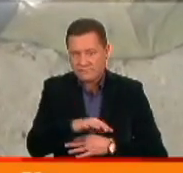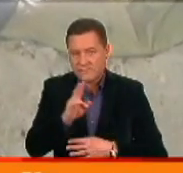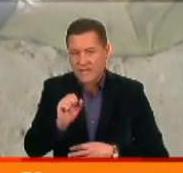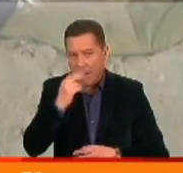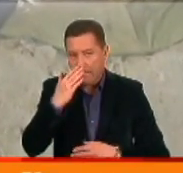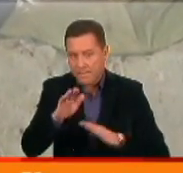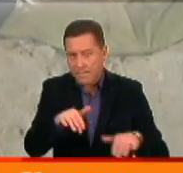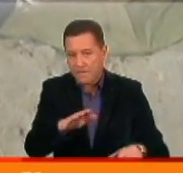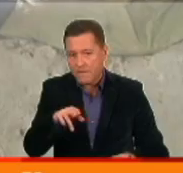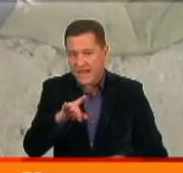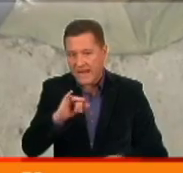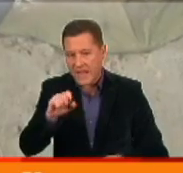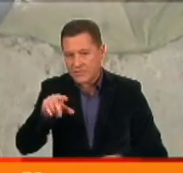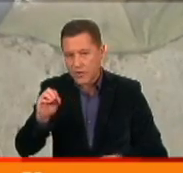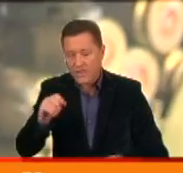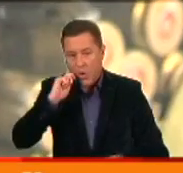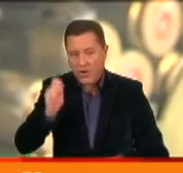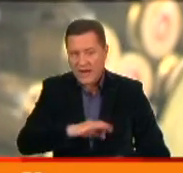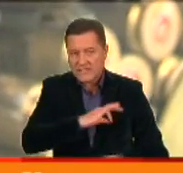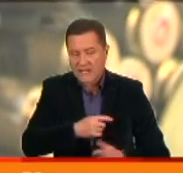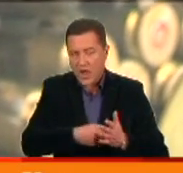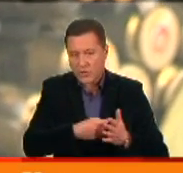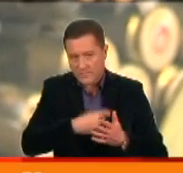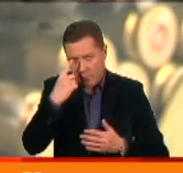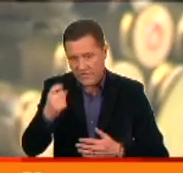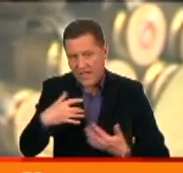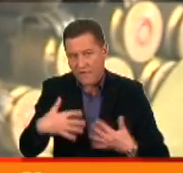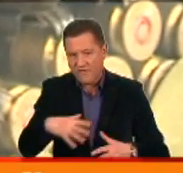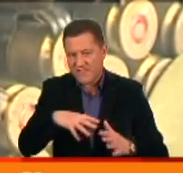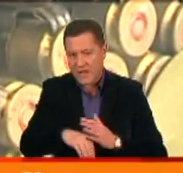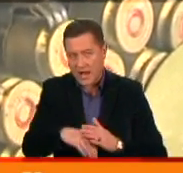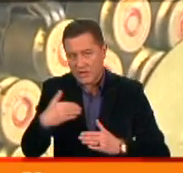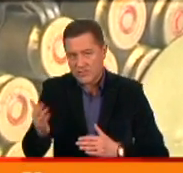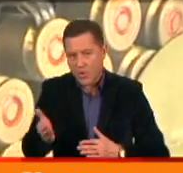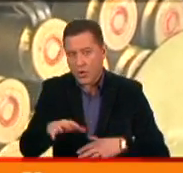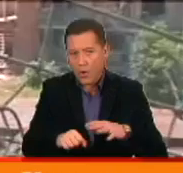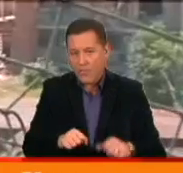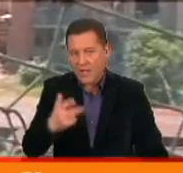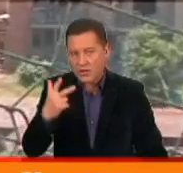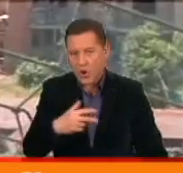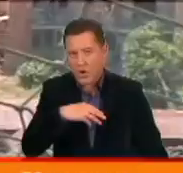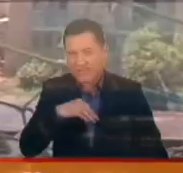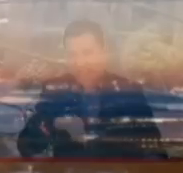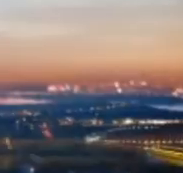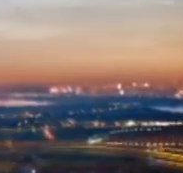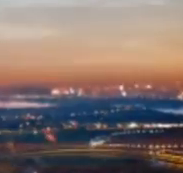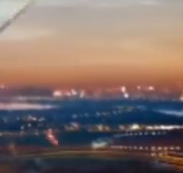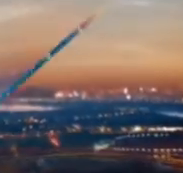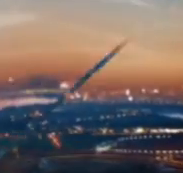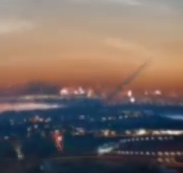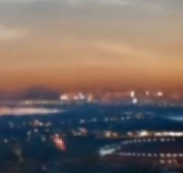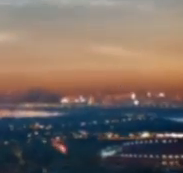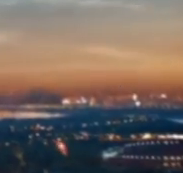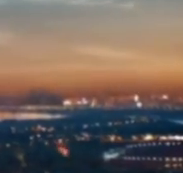двоє наших бійців. Українська розвідка повідомляє також про втрати з боку окупанта. 3 загиблих і 2 поранених.